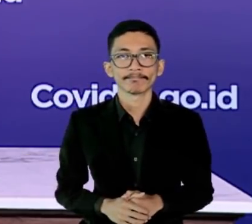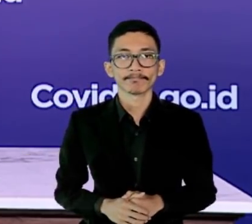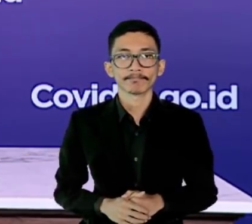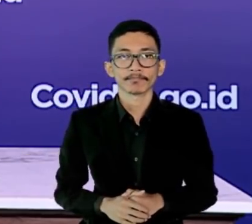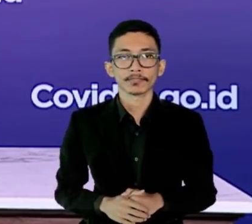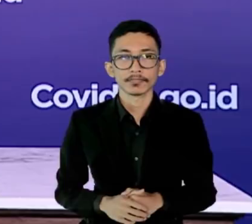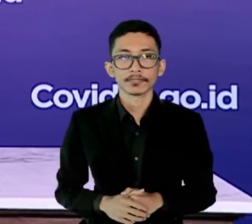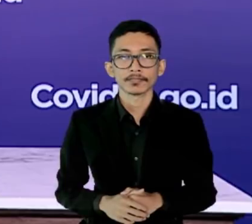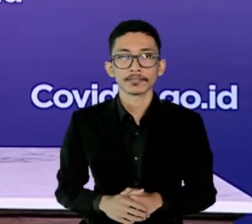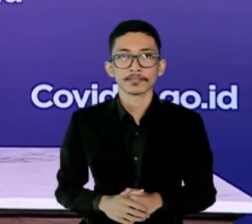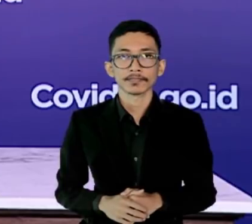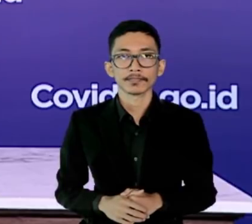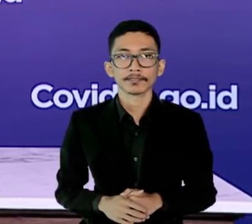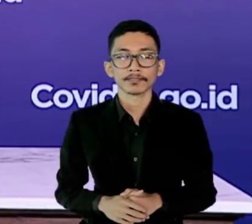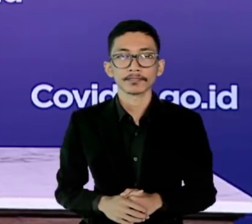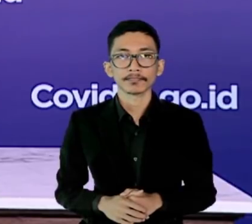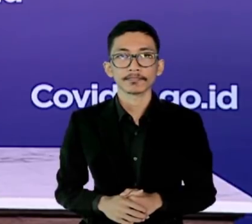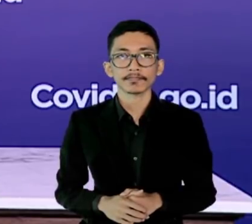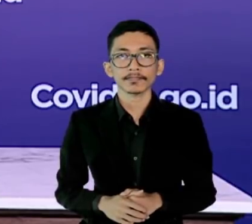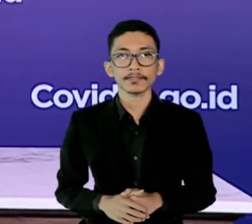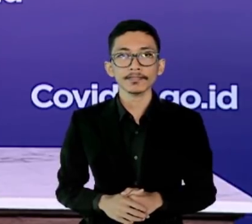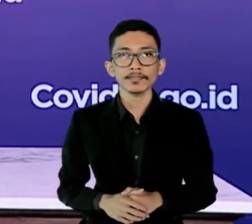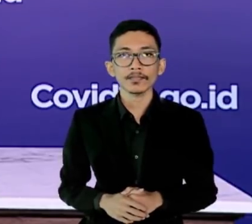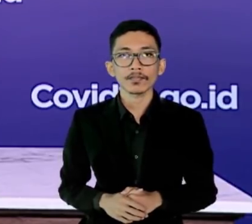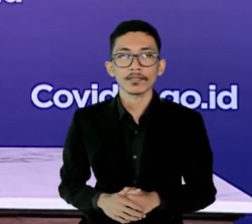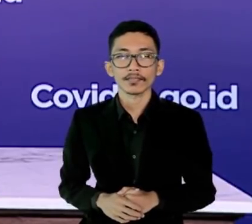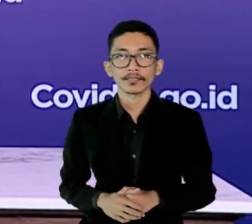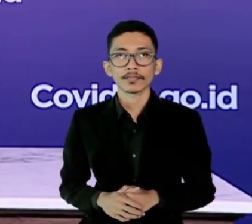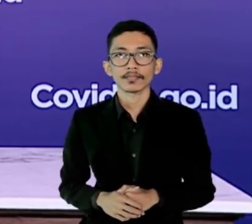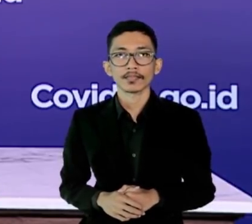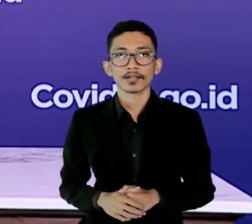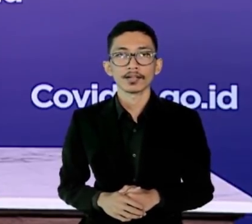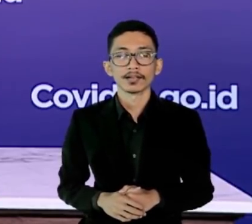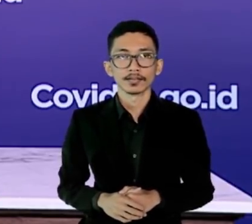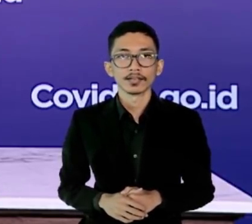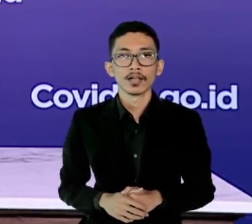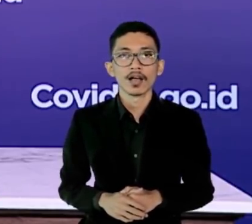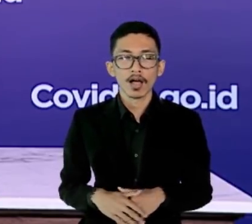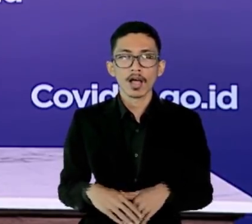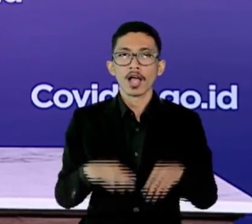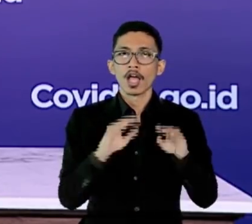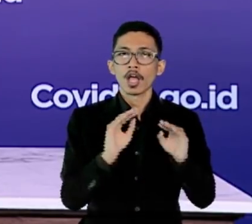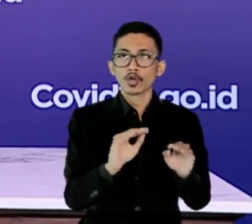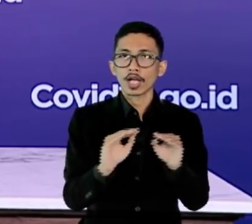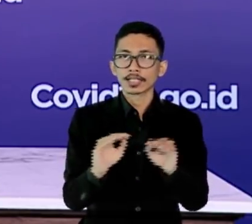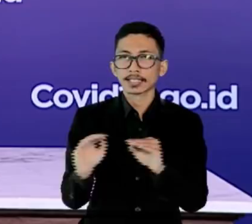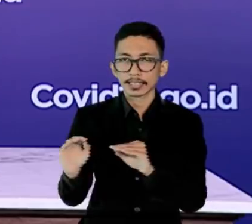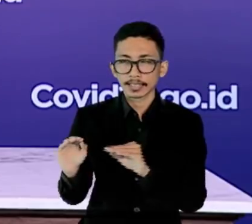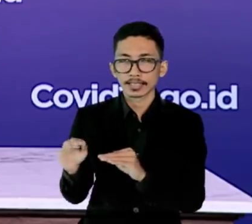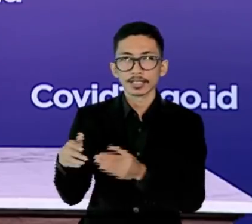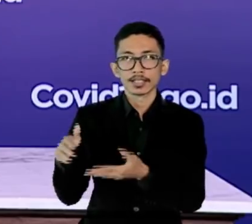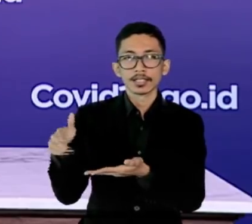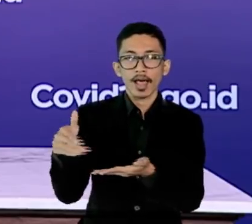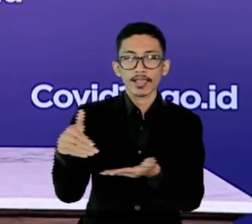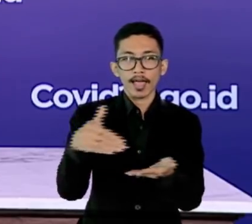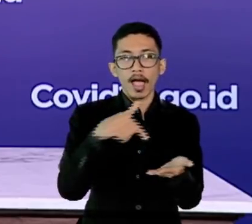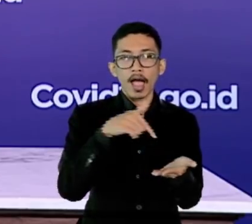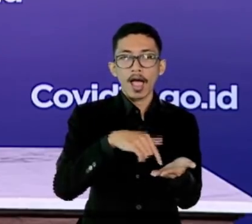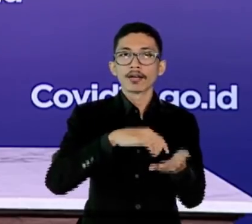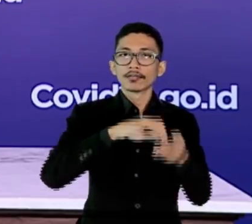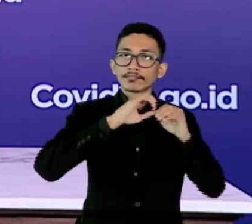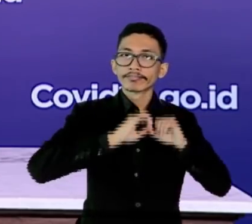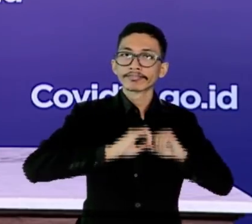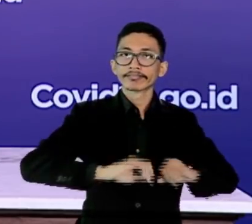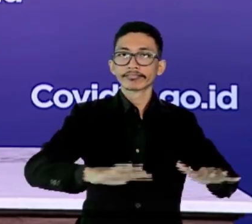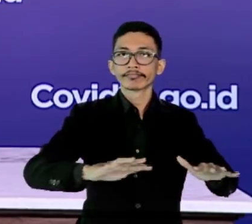lapangan. Terakhir, untuk catatan kita bersama, edukasi terkait data sequencing kepada publik